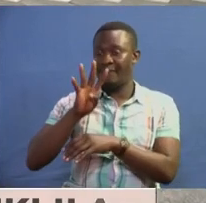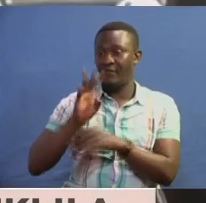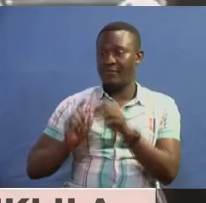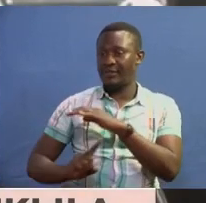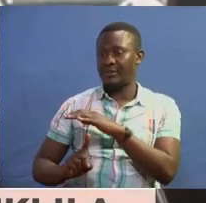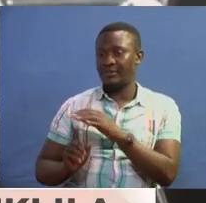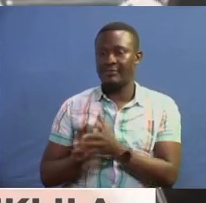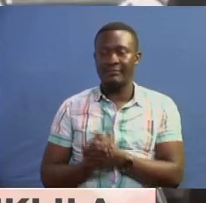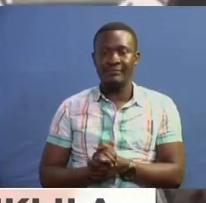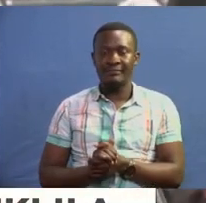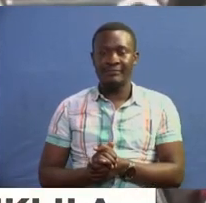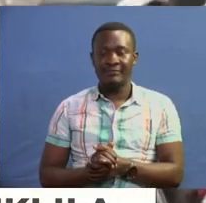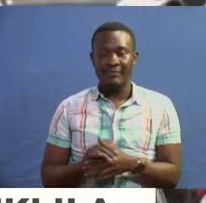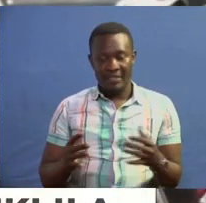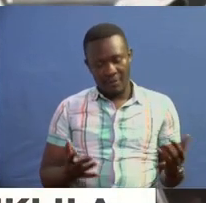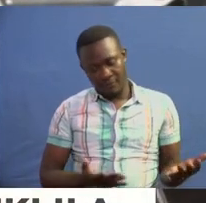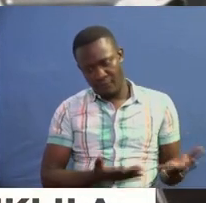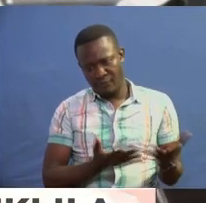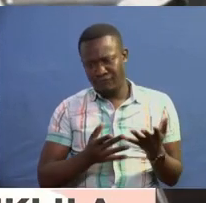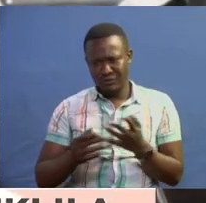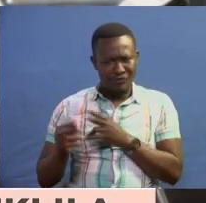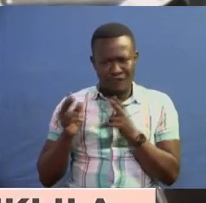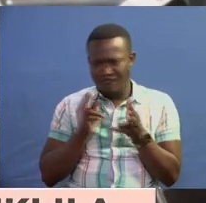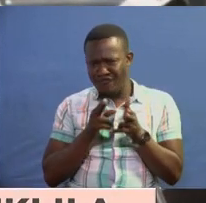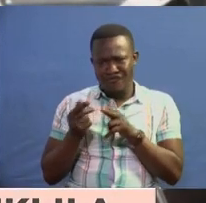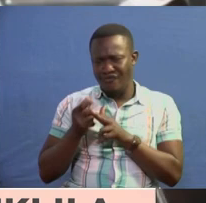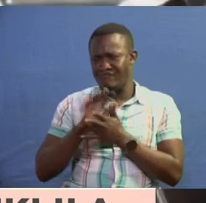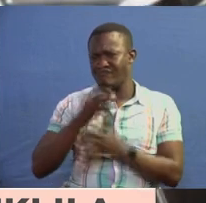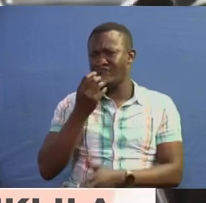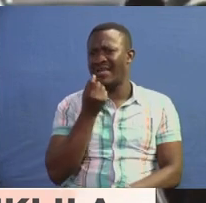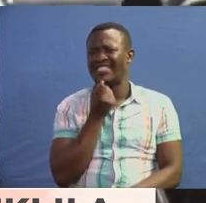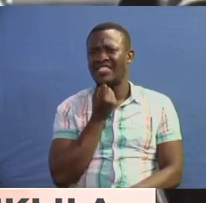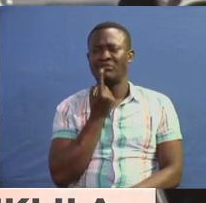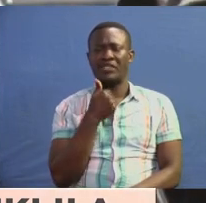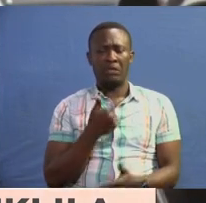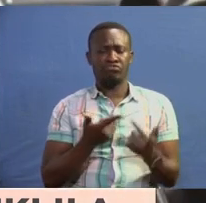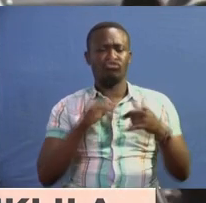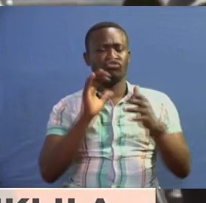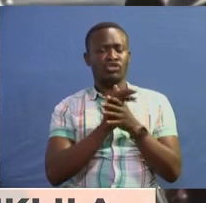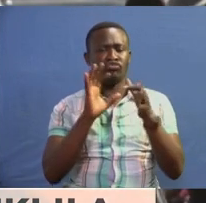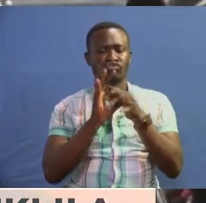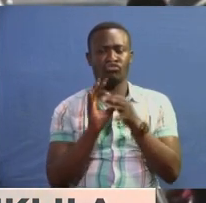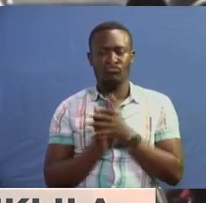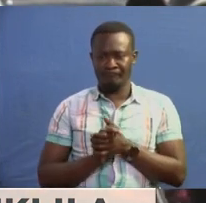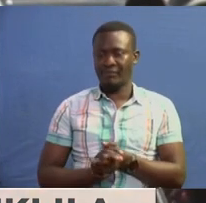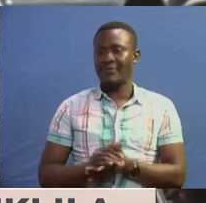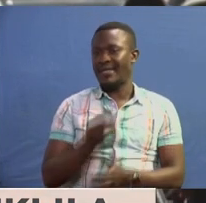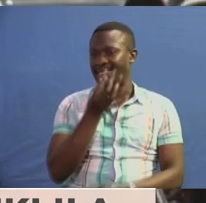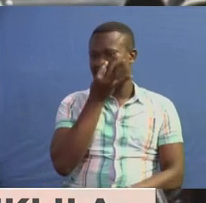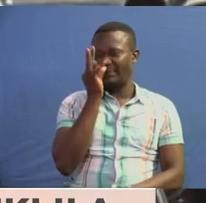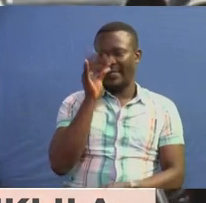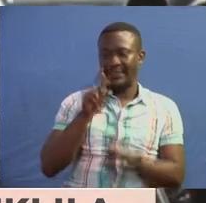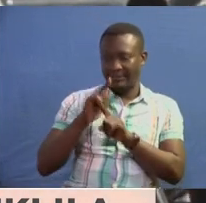mawaziri. Waliletea fujo Moi mpaka wakapata cooperation. Wakakuja wakasumbua Kibaki mpaka wakachukua nusu